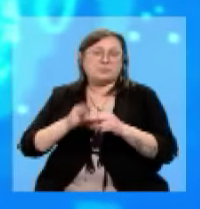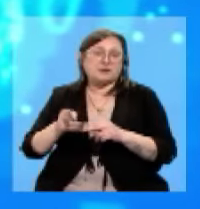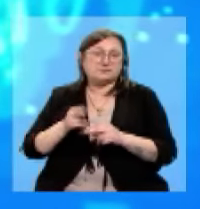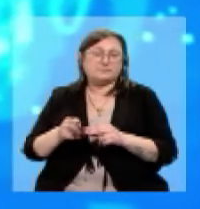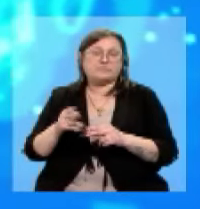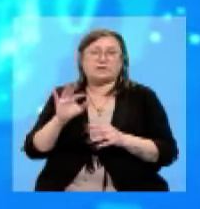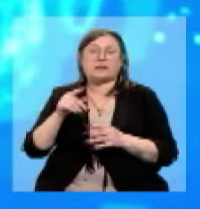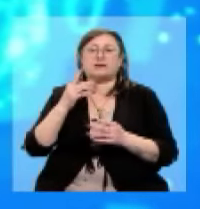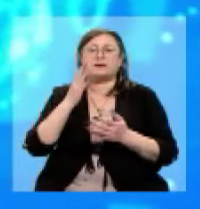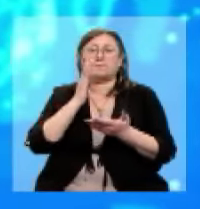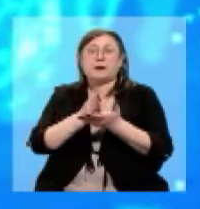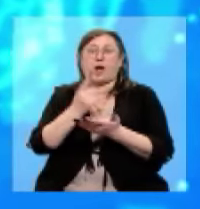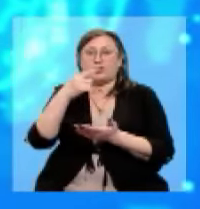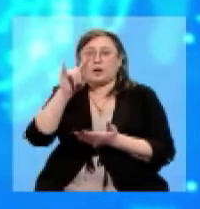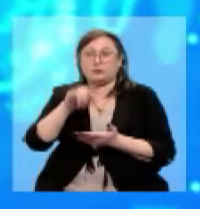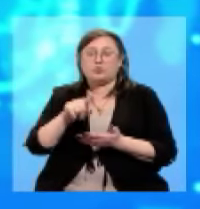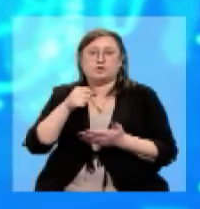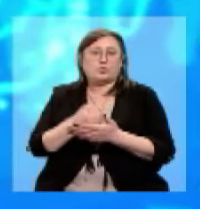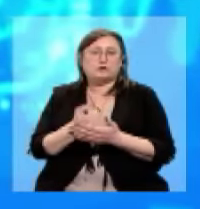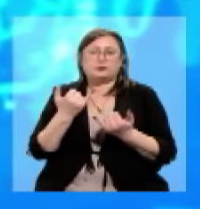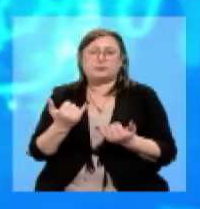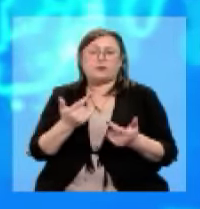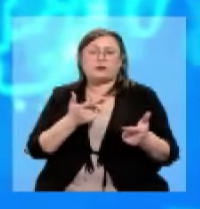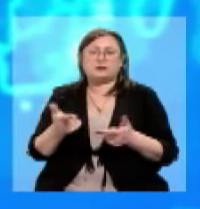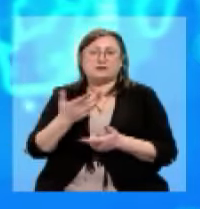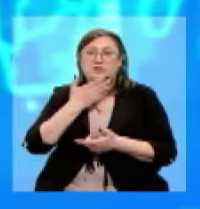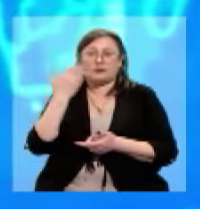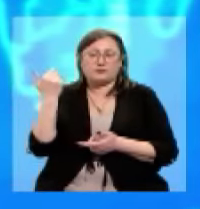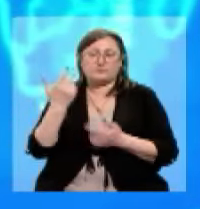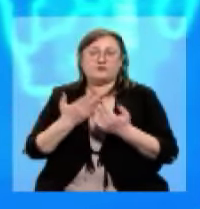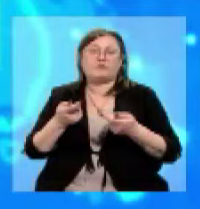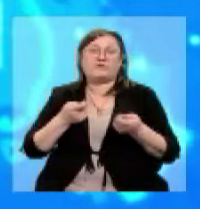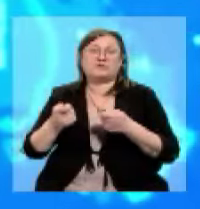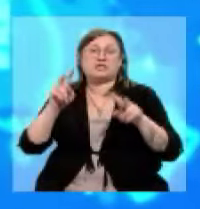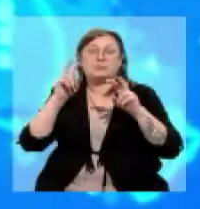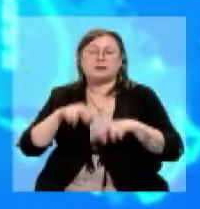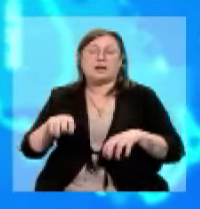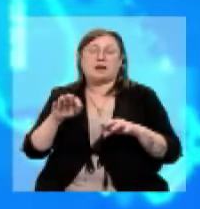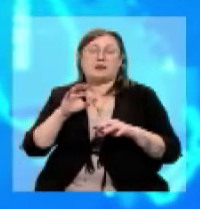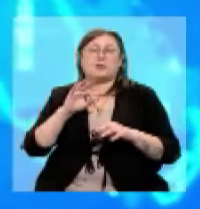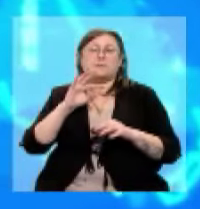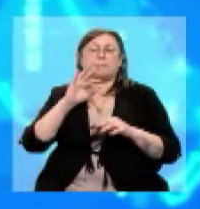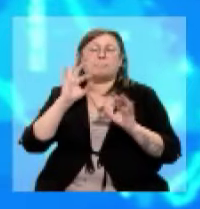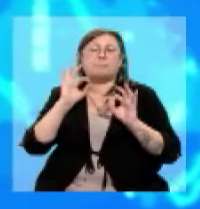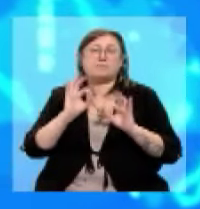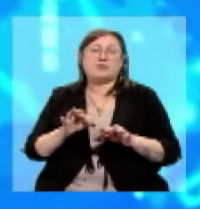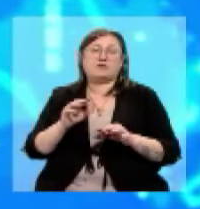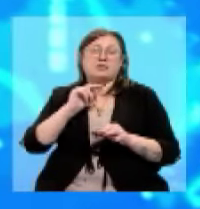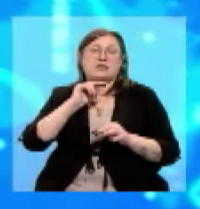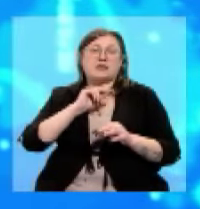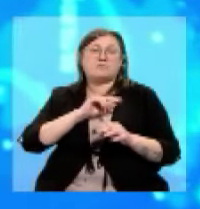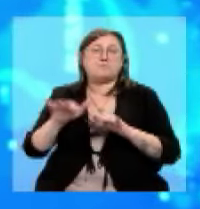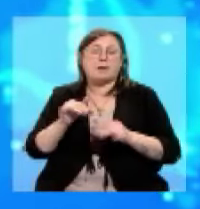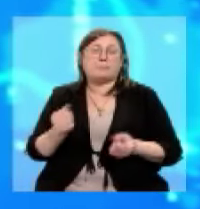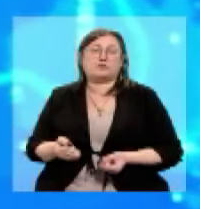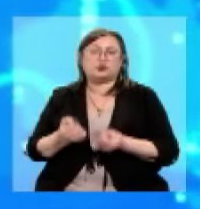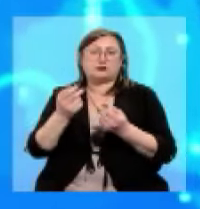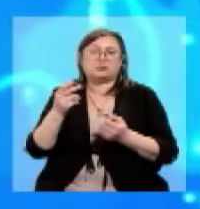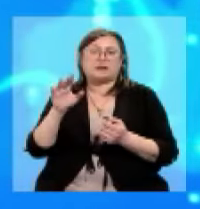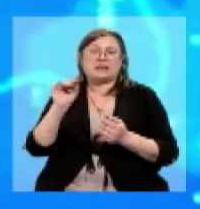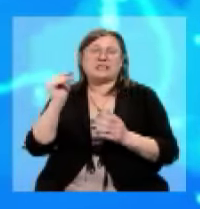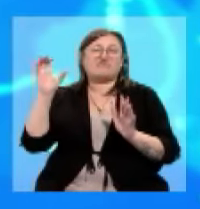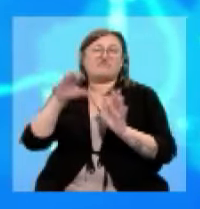емес. Үкіметке инвестицияларды қолдау шараларының тиімділігі қаралған болатын, жиында Олжас Бектенов инвестиция тартудың нақты